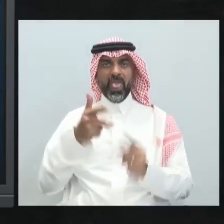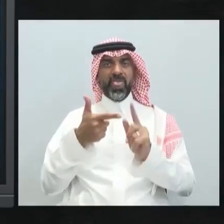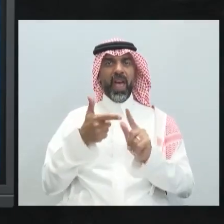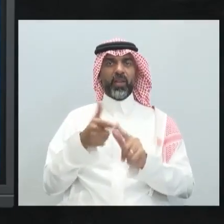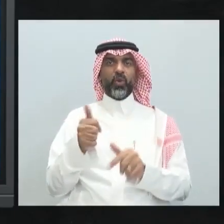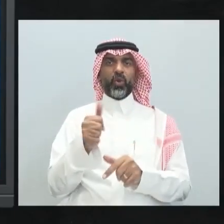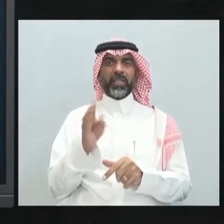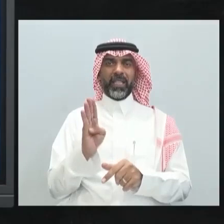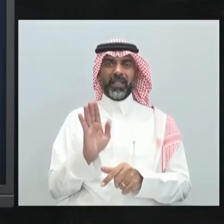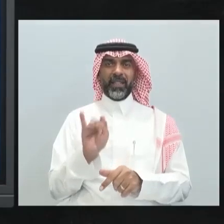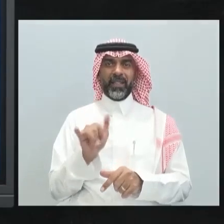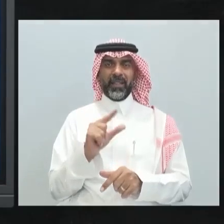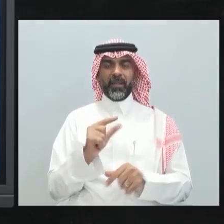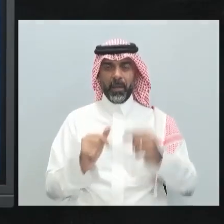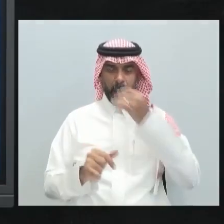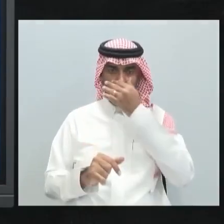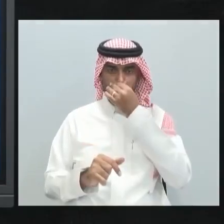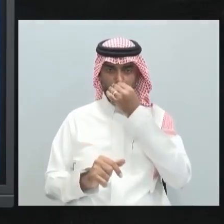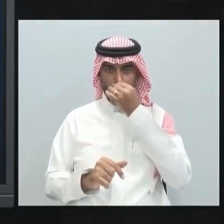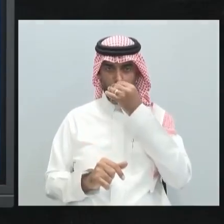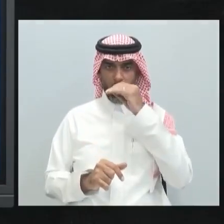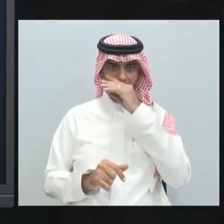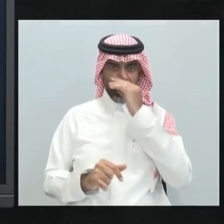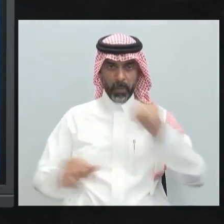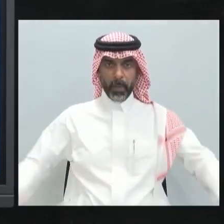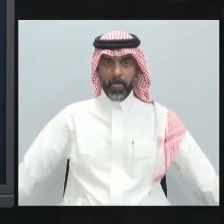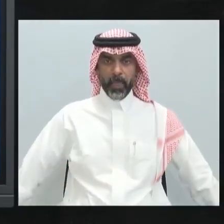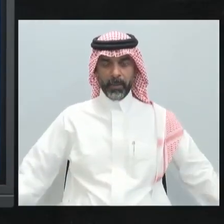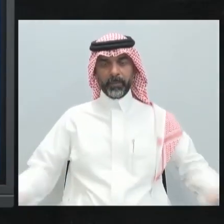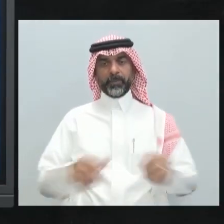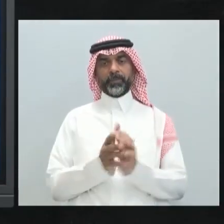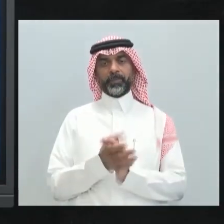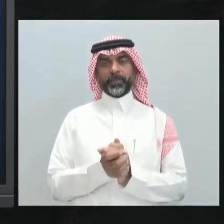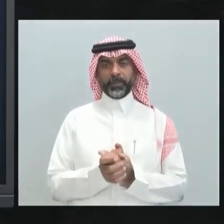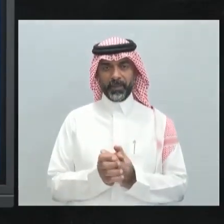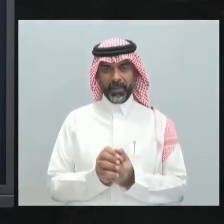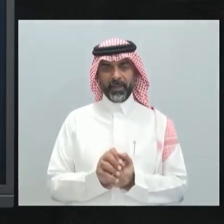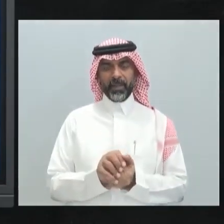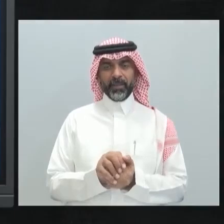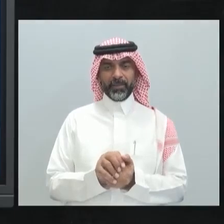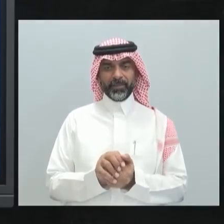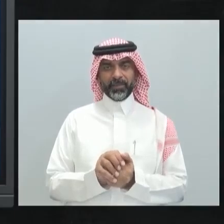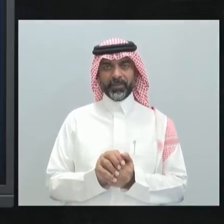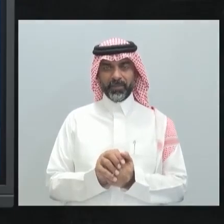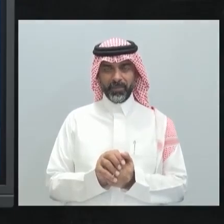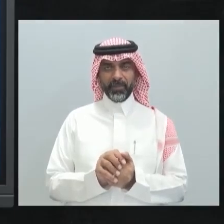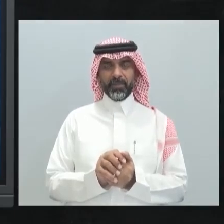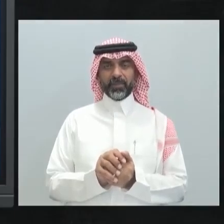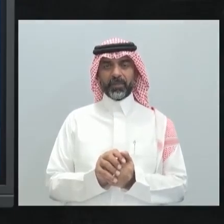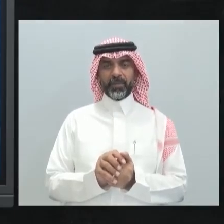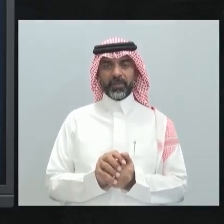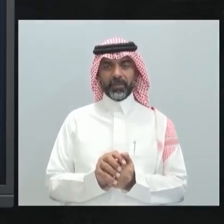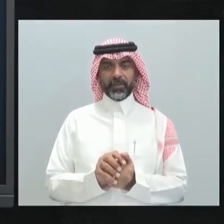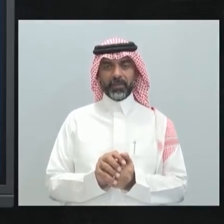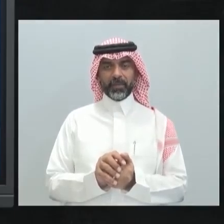واخراج الاكسجين هذه عمليه مختلفه عن عمليه التنفس نسميها عمليه البناء الضوي في عمليه البناء الضوي هي